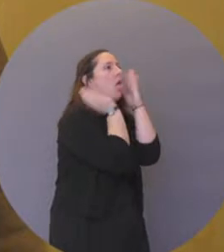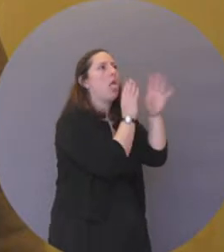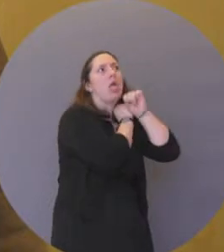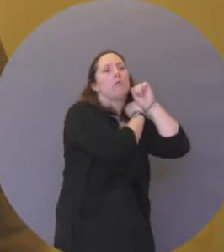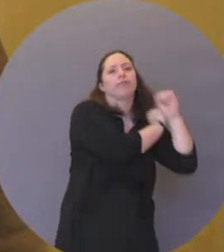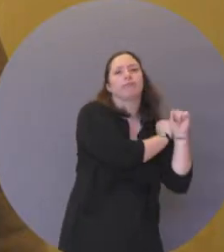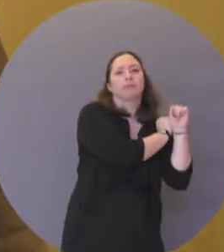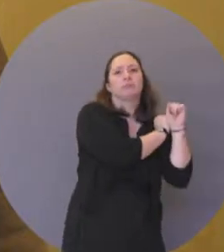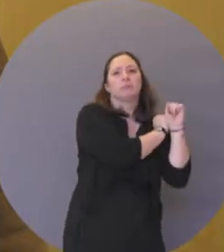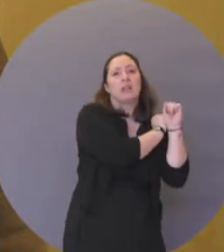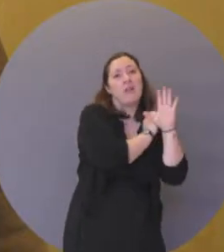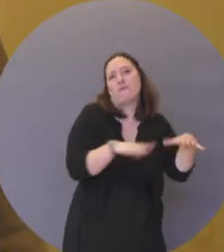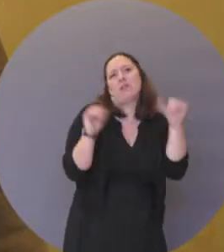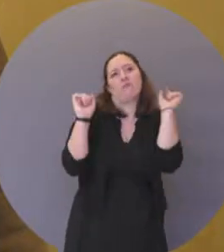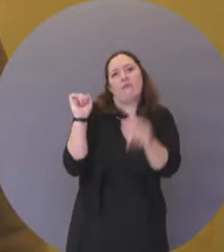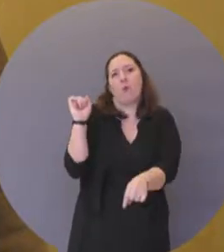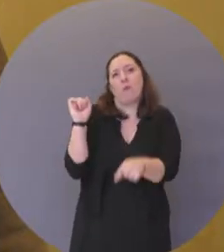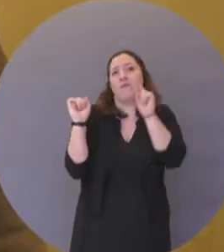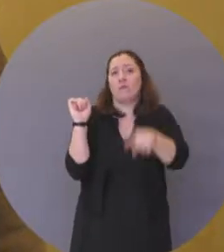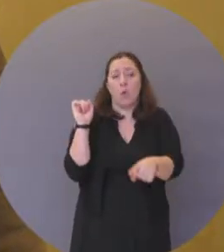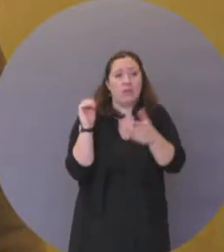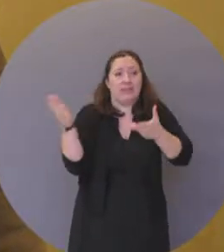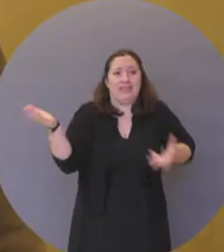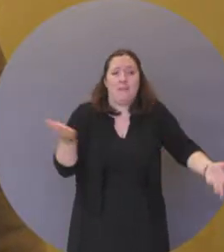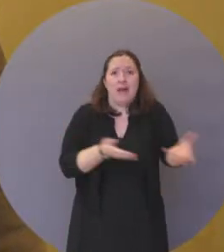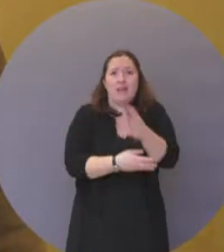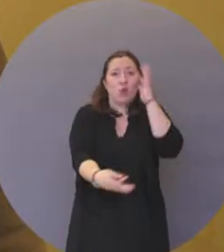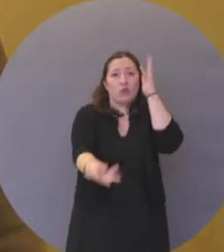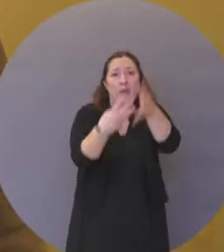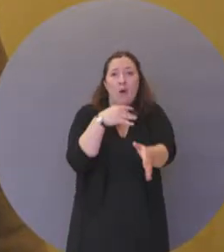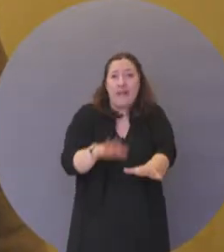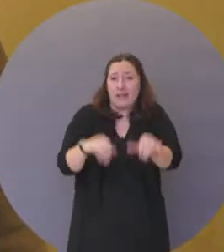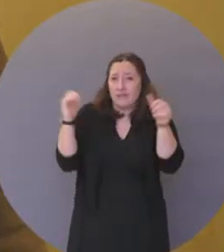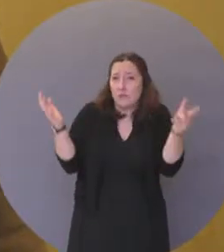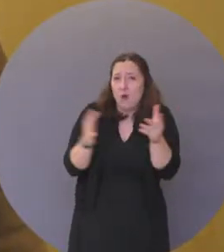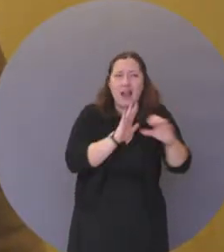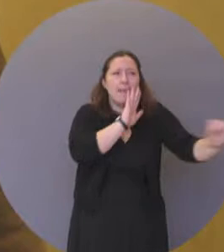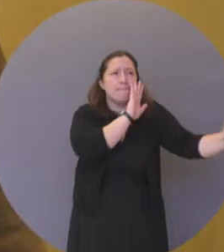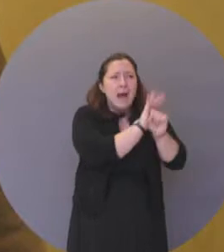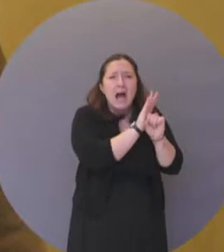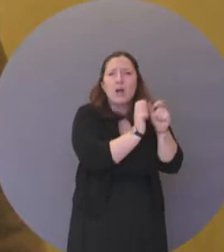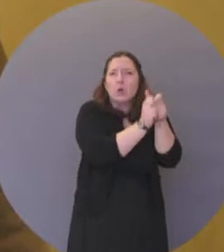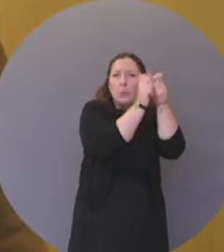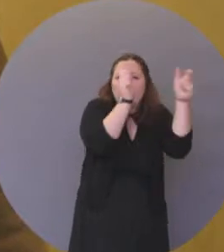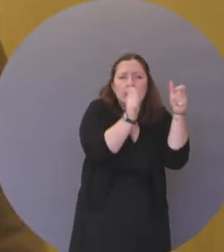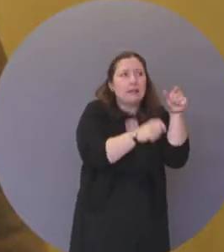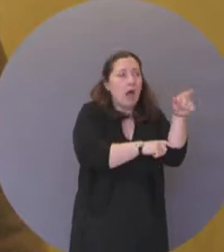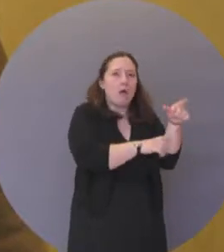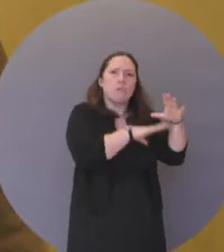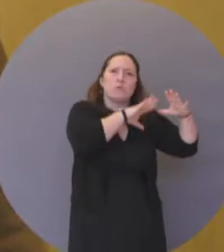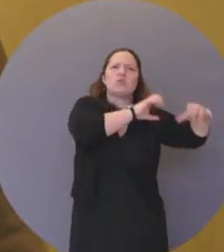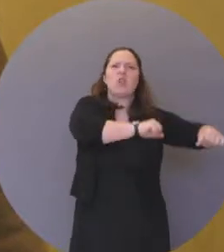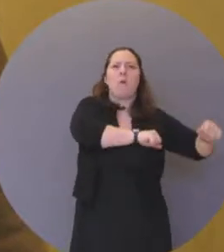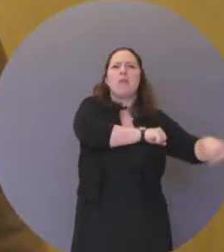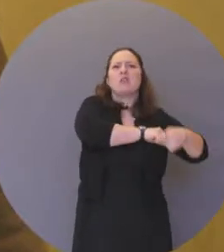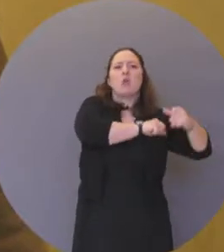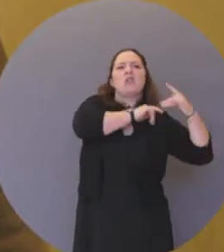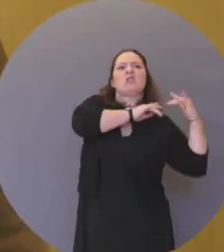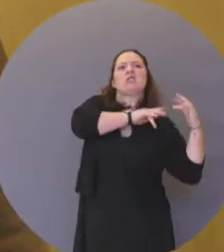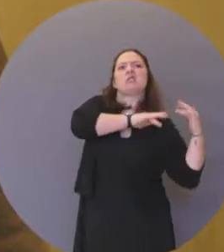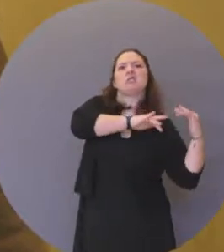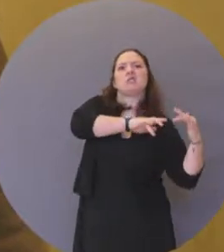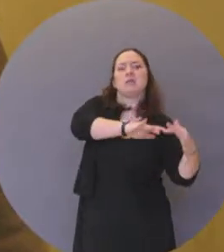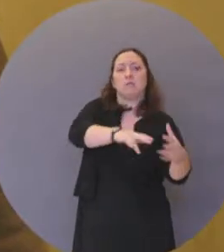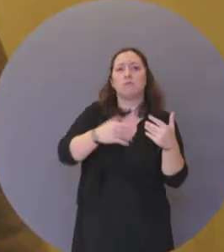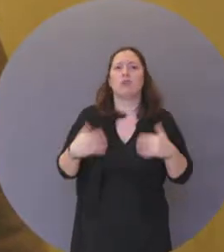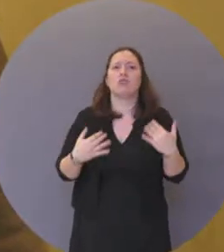transparent pour éviter aussi que c'est lobbies qui sont ex qui sont très puissants vous le savez toutes et tous ici pour avoir été confronté une fois